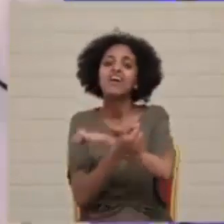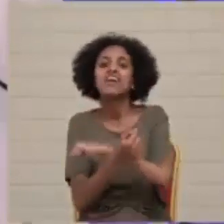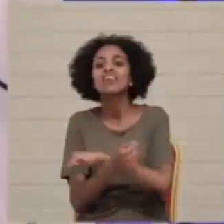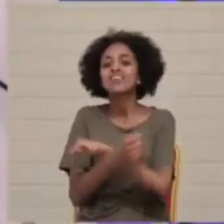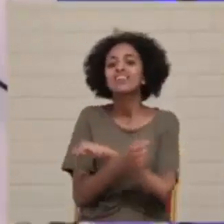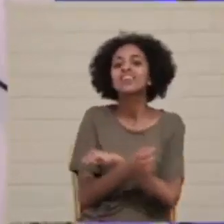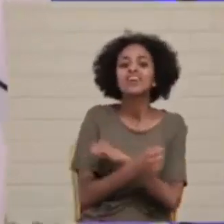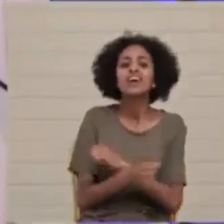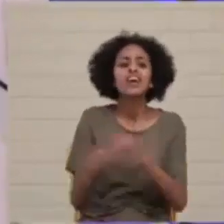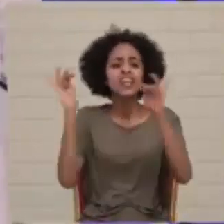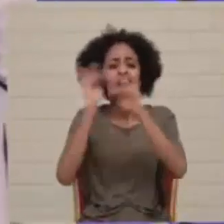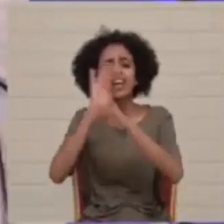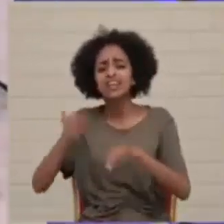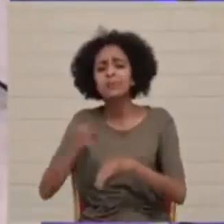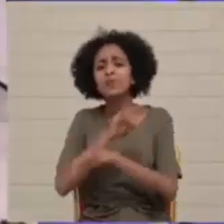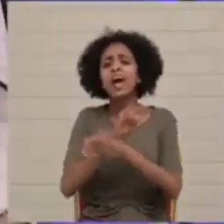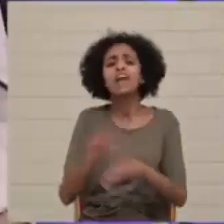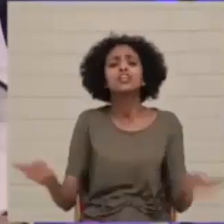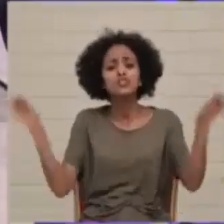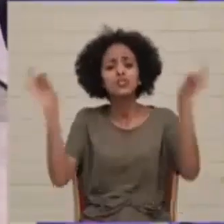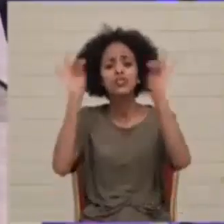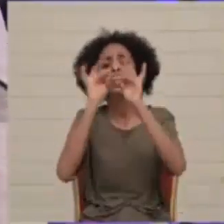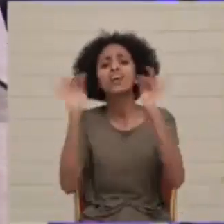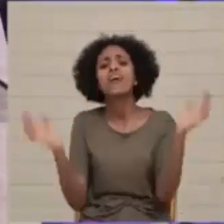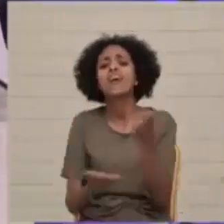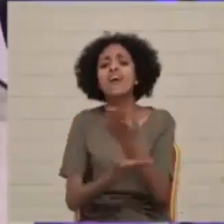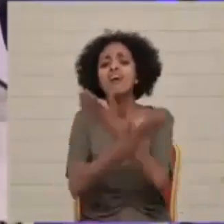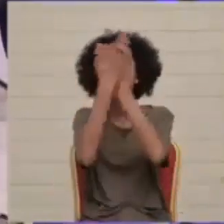ይለወጣል እንደ ጨለማ ይቀርም ለሊቱ